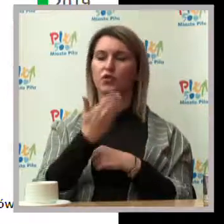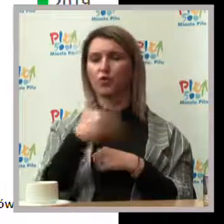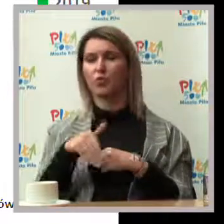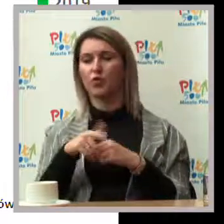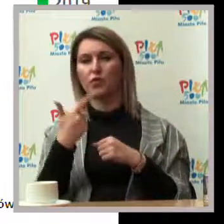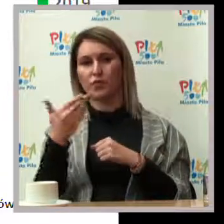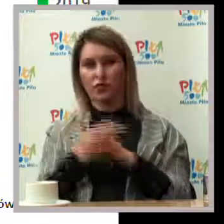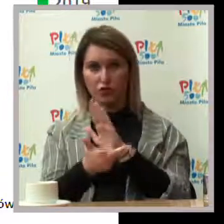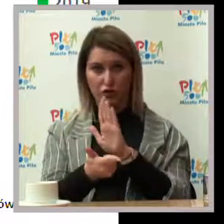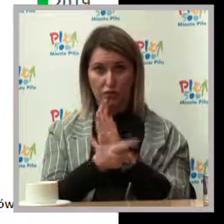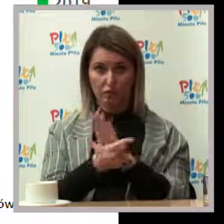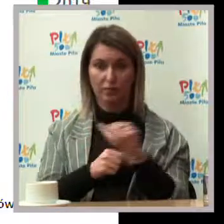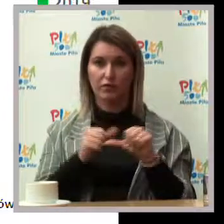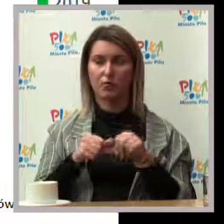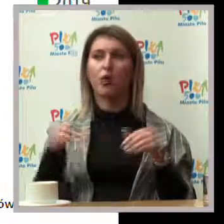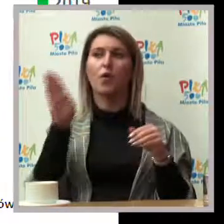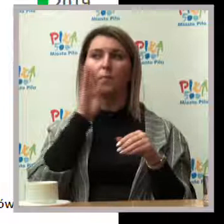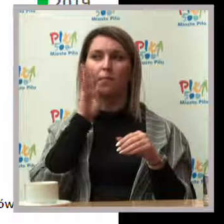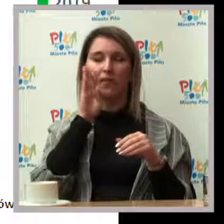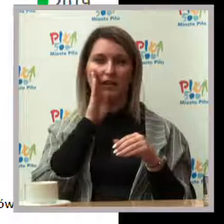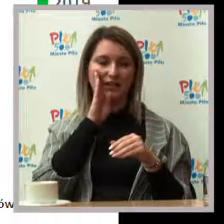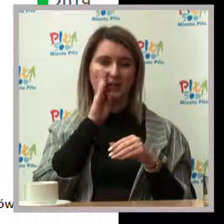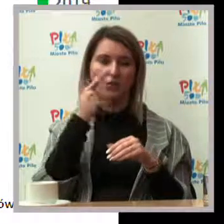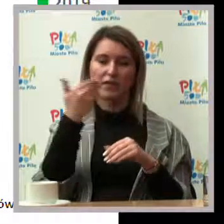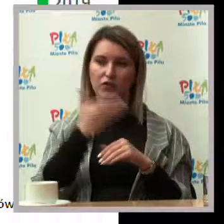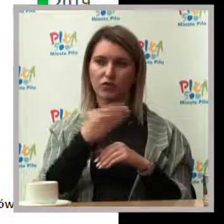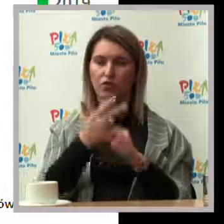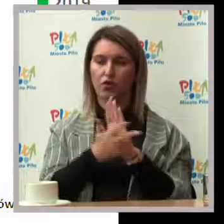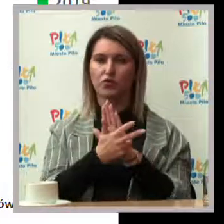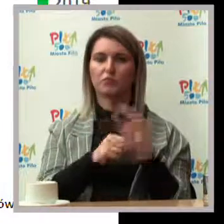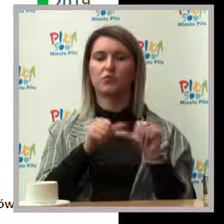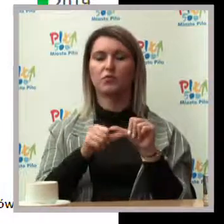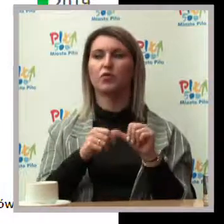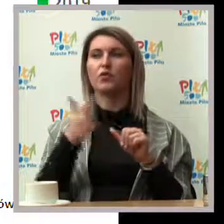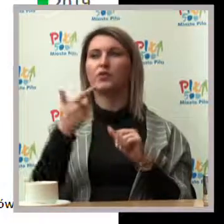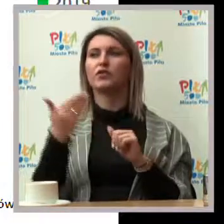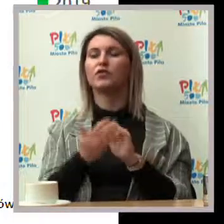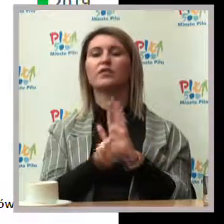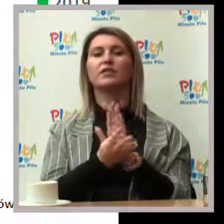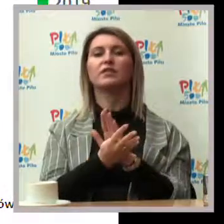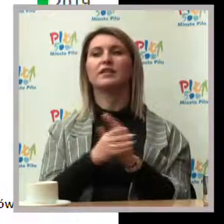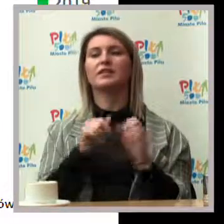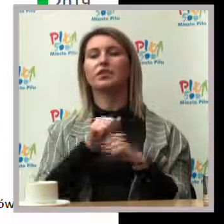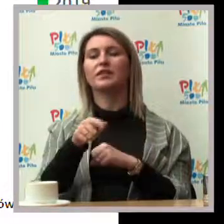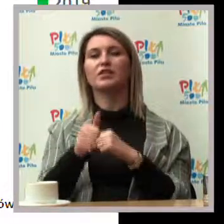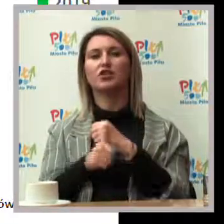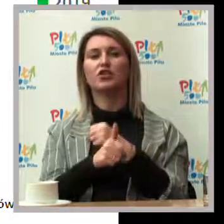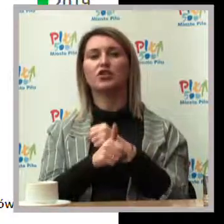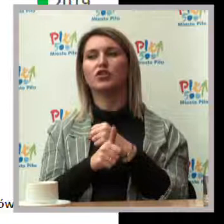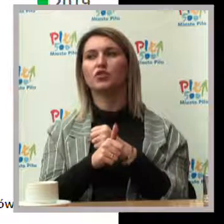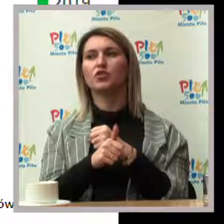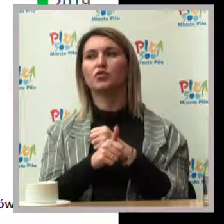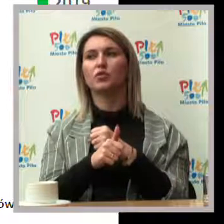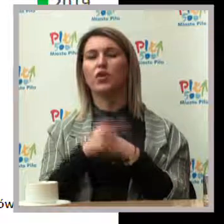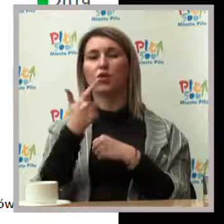2017, prawie taka sama kwota w roku 2018 i w roku 2019 jest to kwota 60 czy